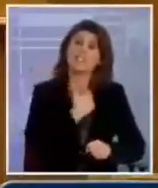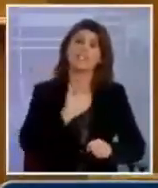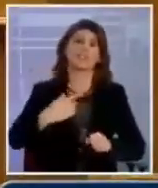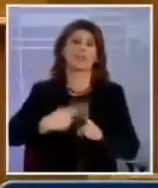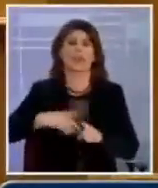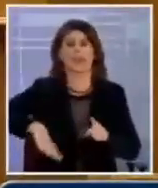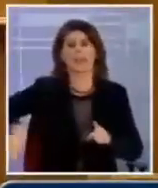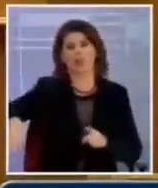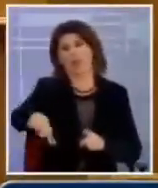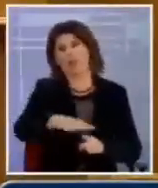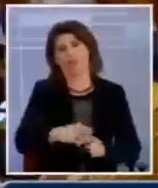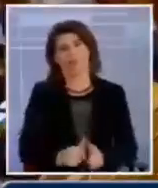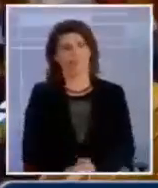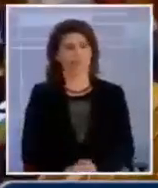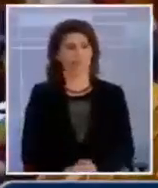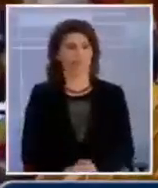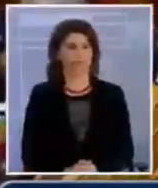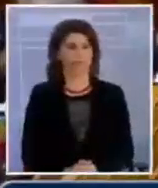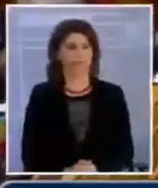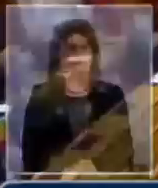ελληνικού λαού.